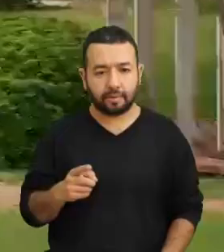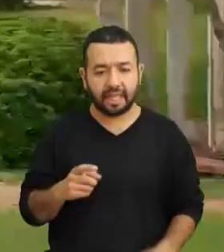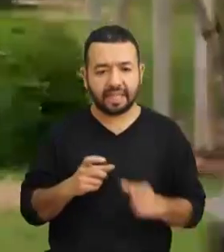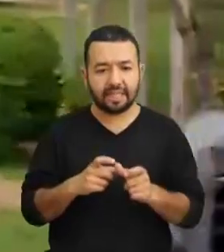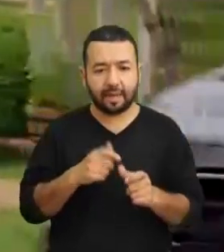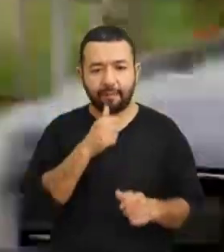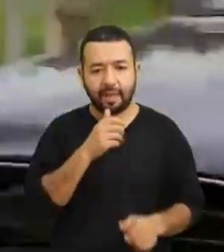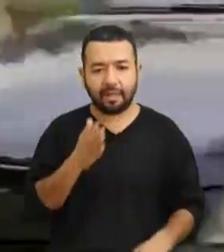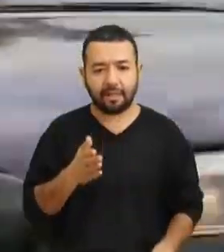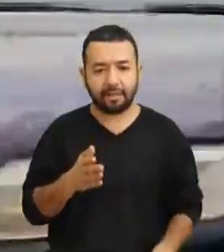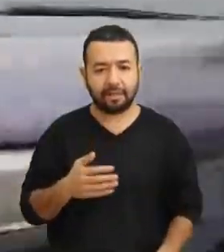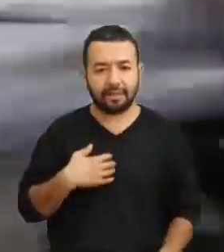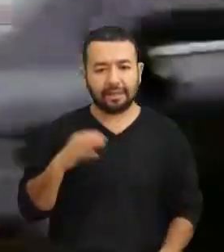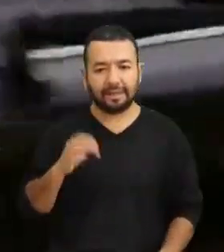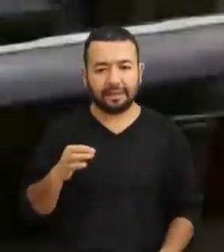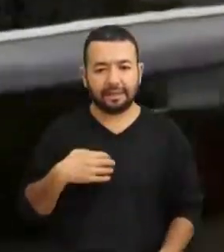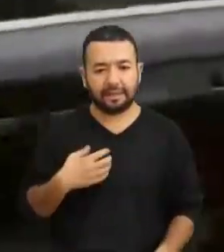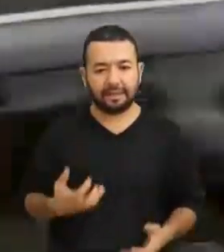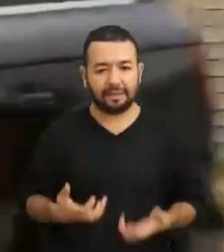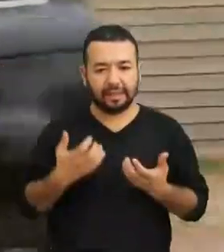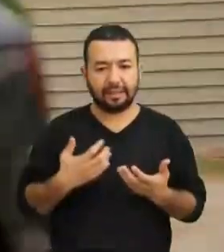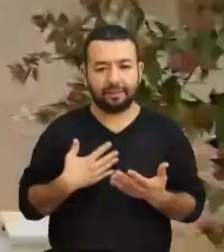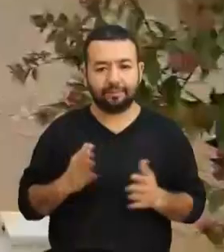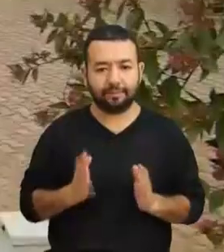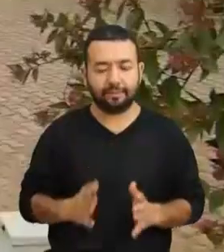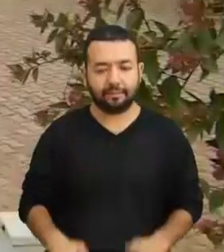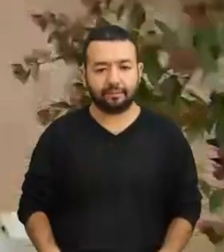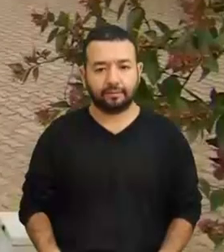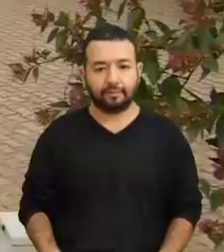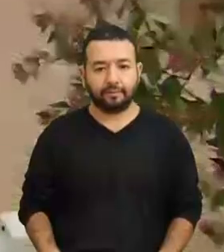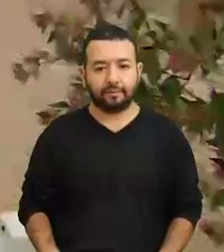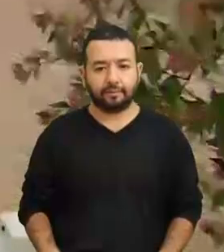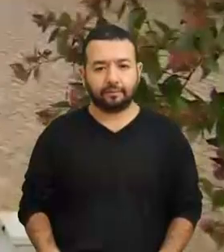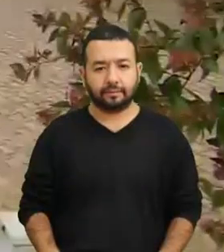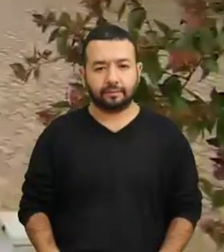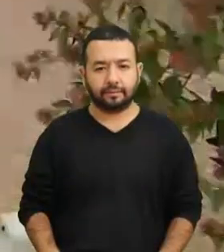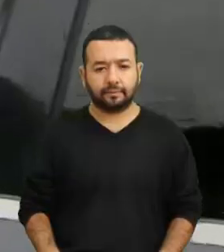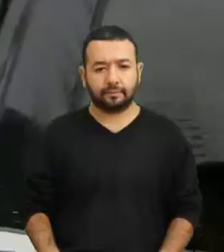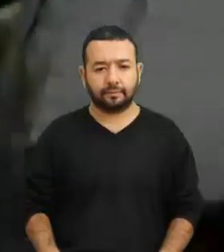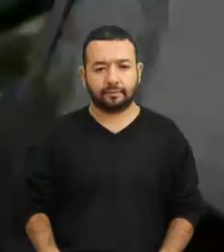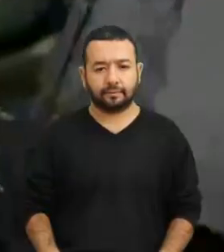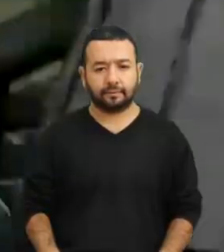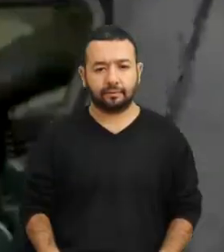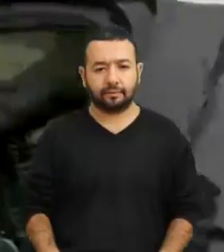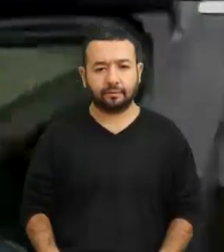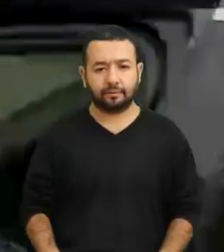Bey. Ah, şimdi tezliğe bastık işte. Şükrü koluyla yüzünü kapatmış kaçıyordu ki. Şükrü!